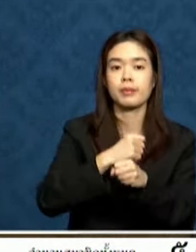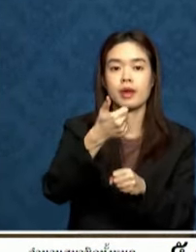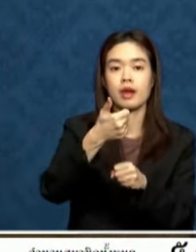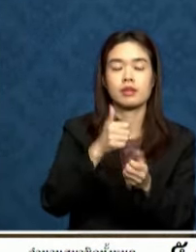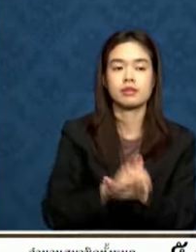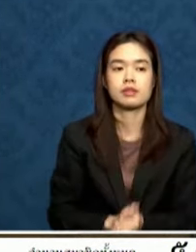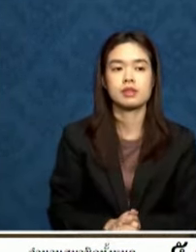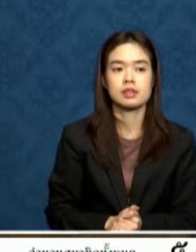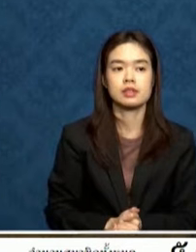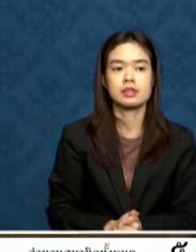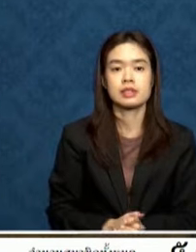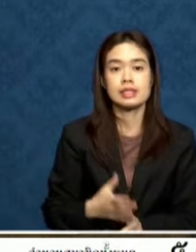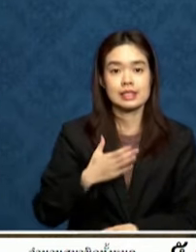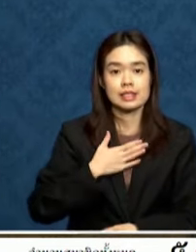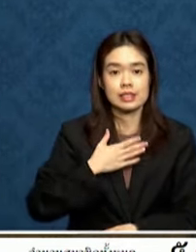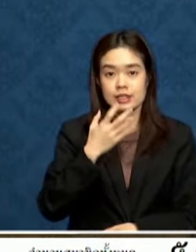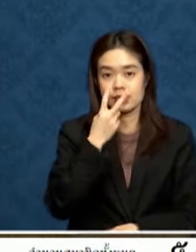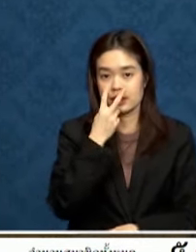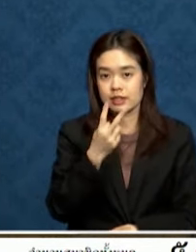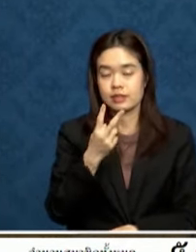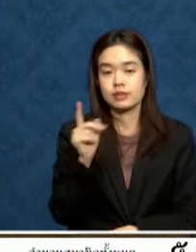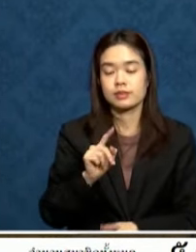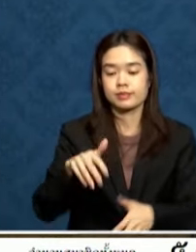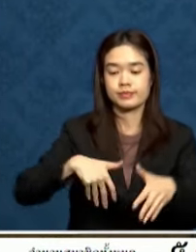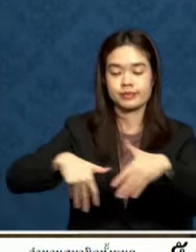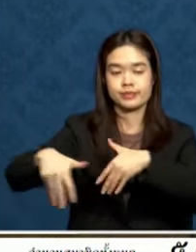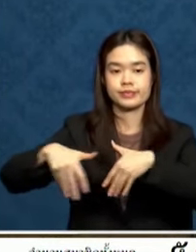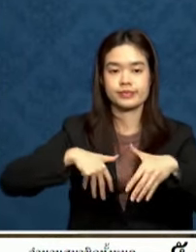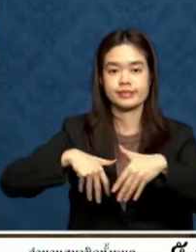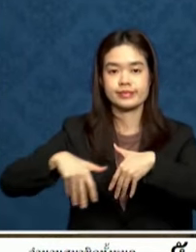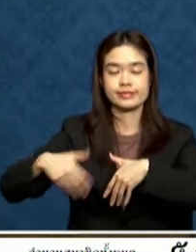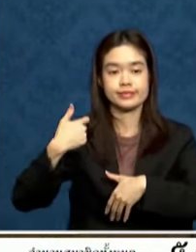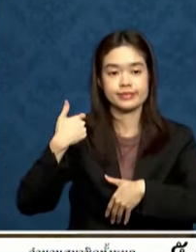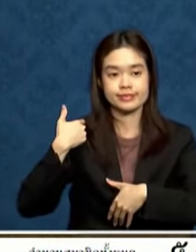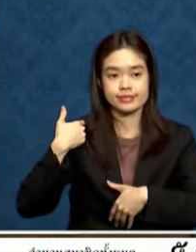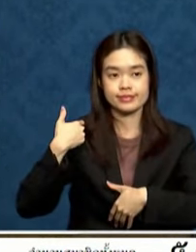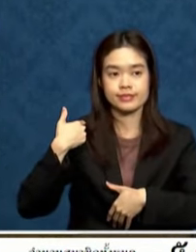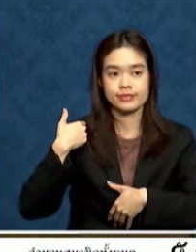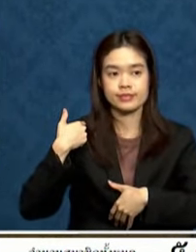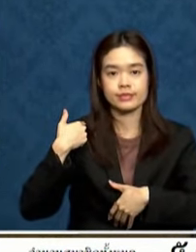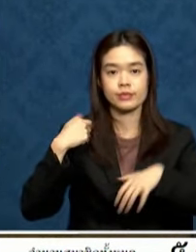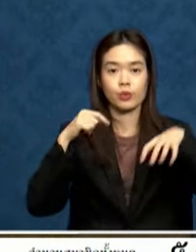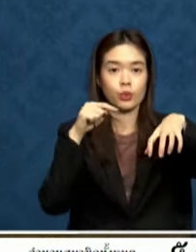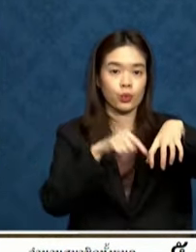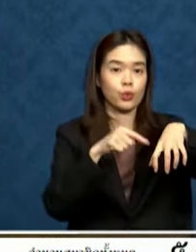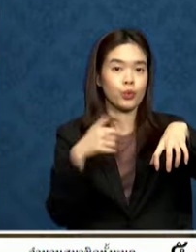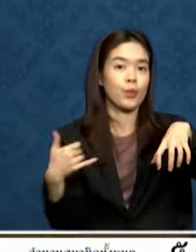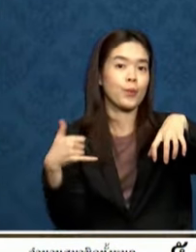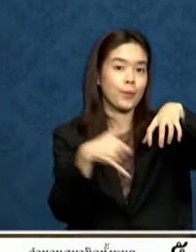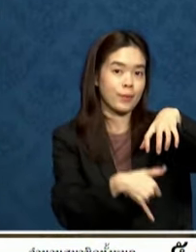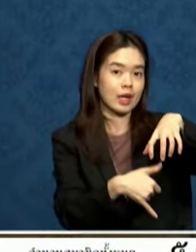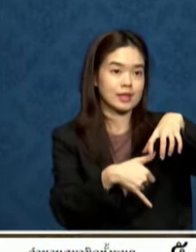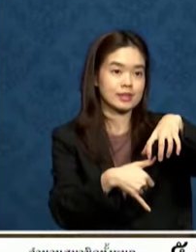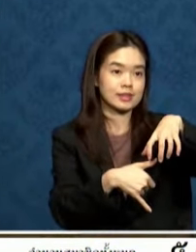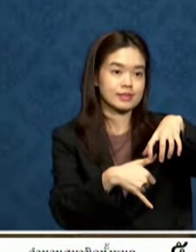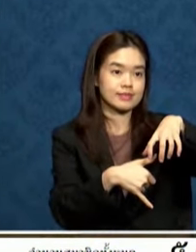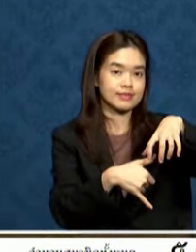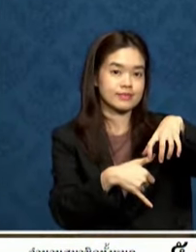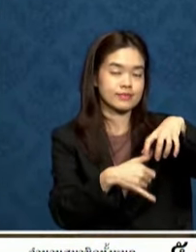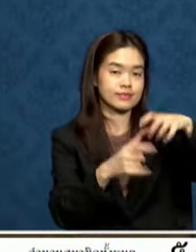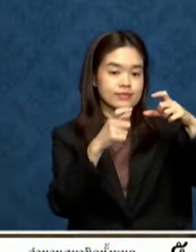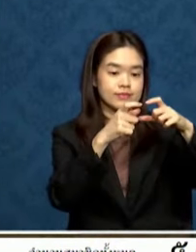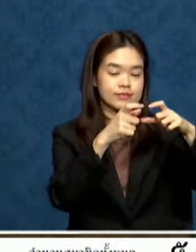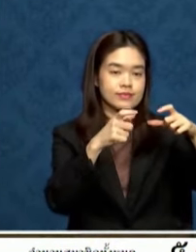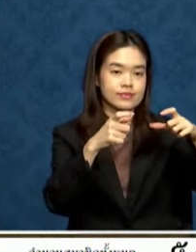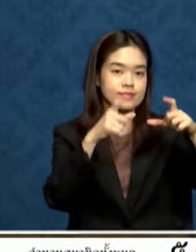ครับผมอยากจะเห็นภาพว่าพี่น้องประชาชนเดินทางไปที่หน่วยเลือกตั้งถ่ายกล้องถ่าย